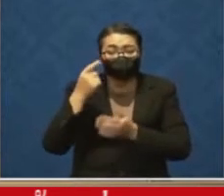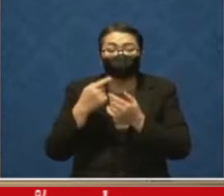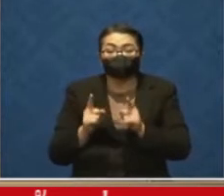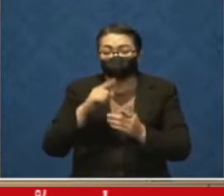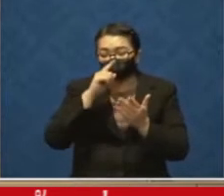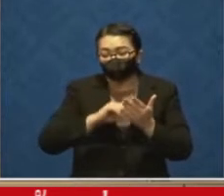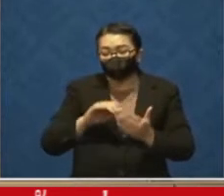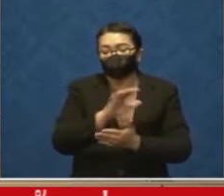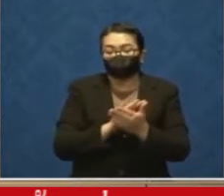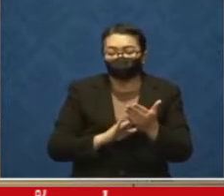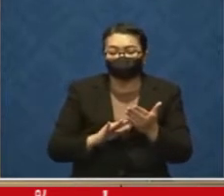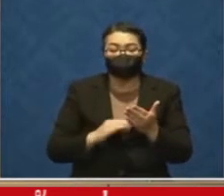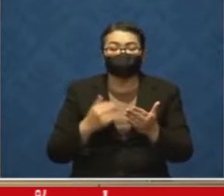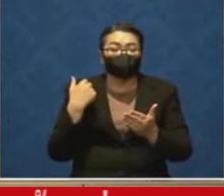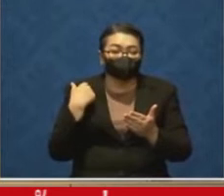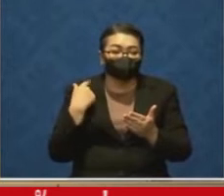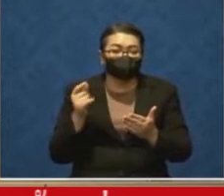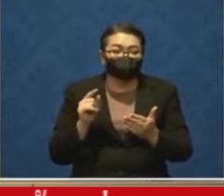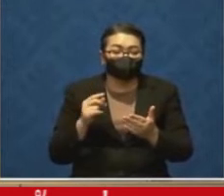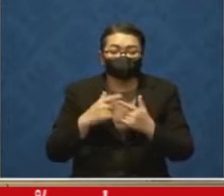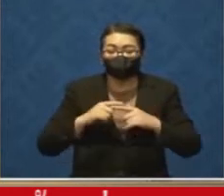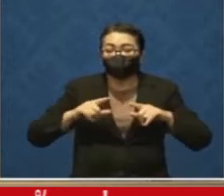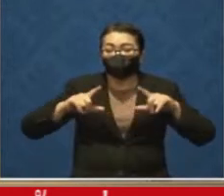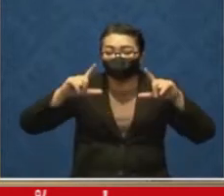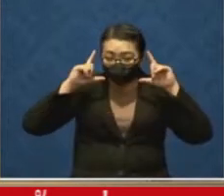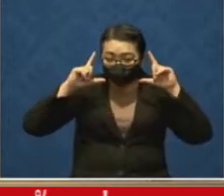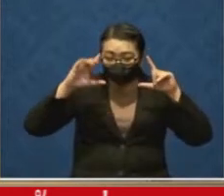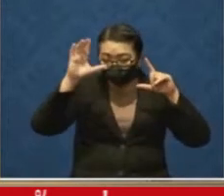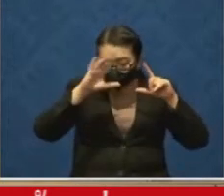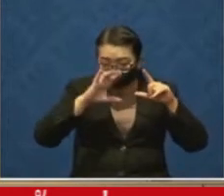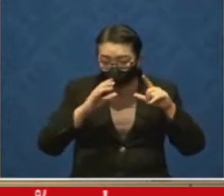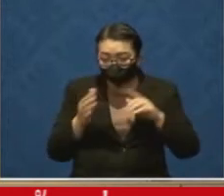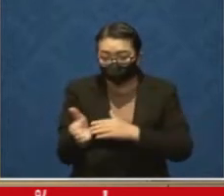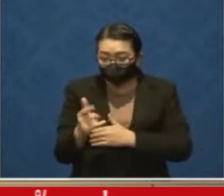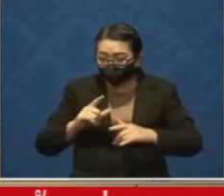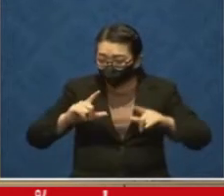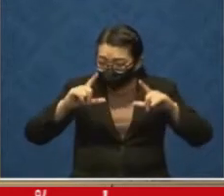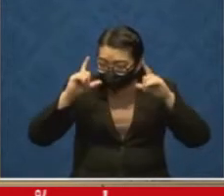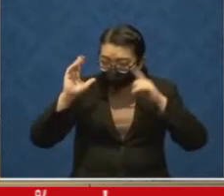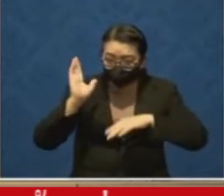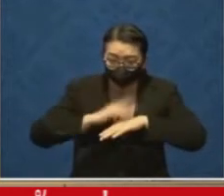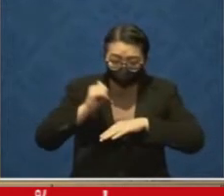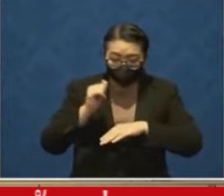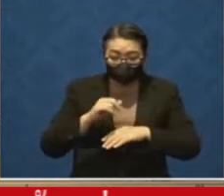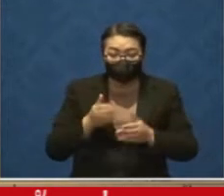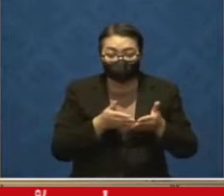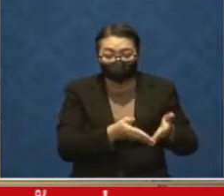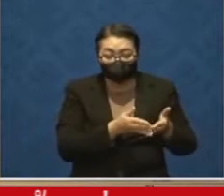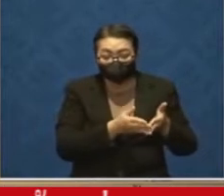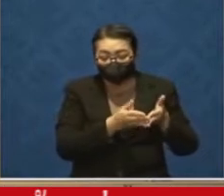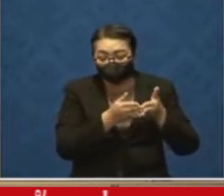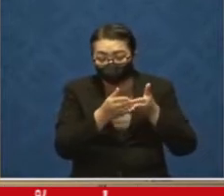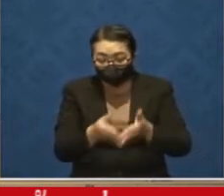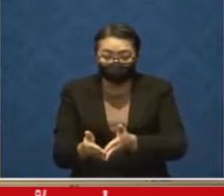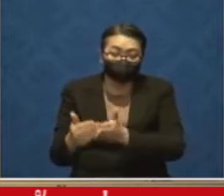คัญก็คือประเทศไทยเี่ยเราเคยมีชื่อเสียงในการหากินทางประมงอัดับตนๆของโลกครับถเวลา